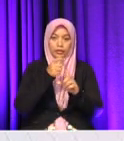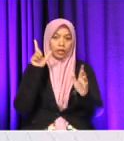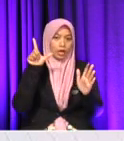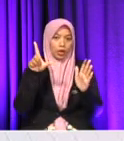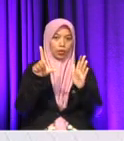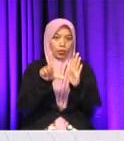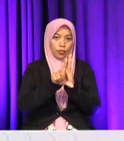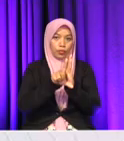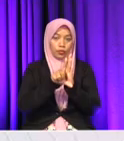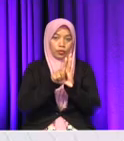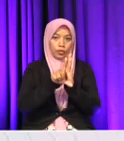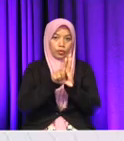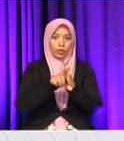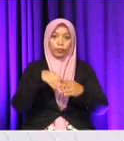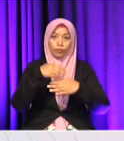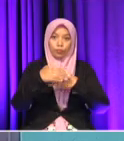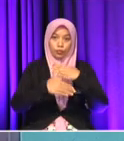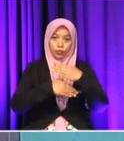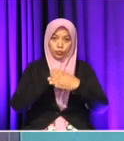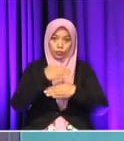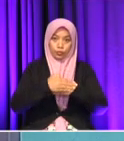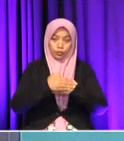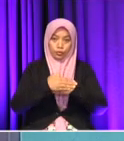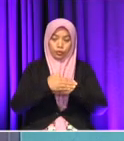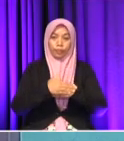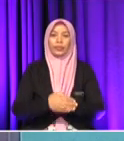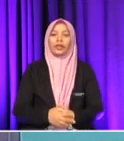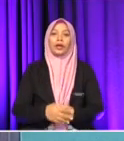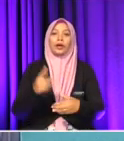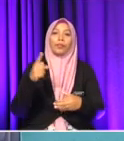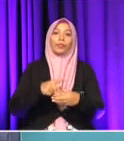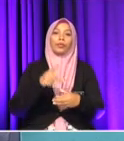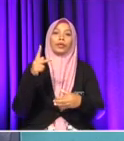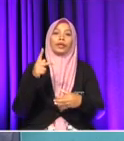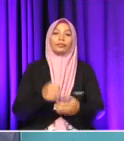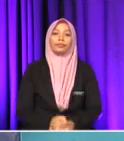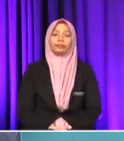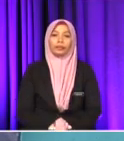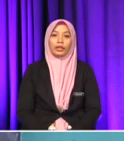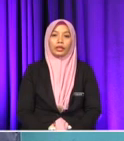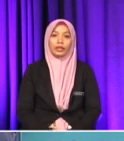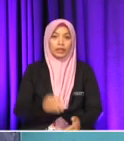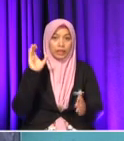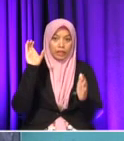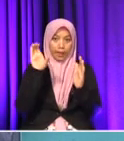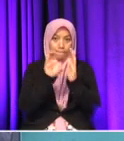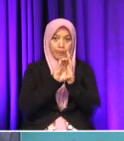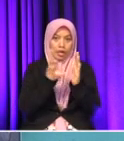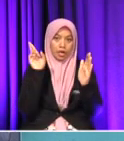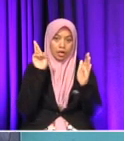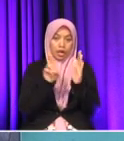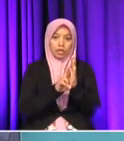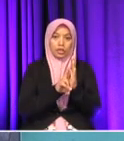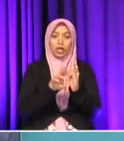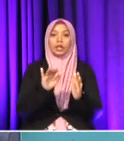rekaan label pembungkusan produk seperti gambar aja yang cikguse penggunaan